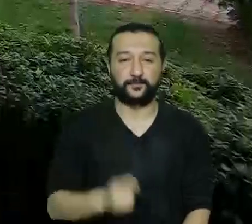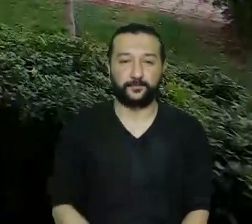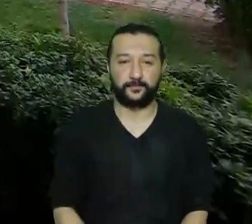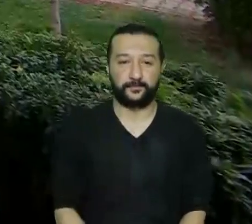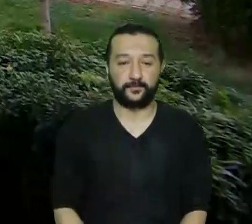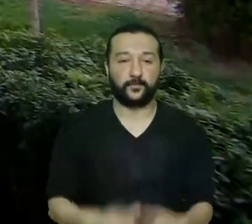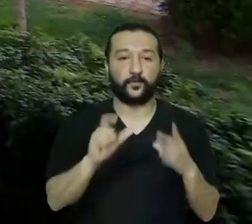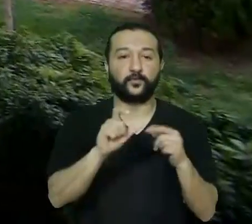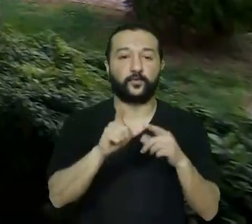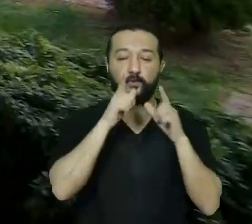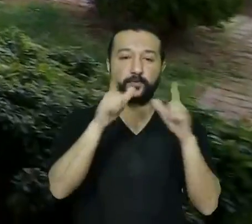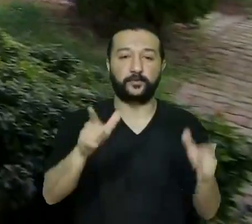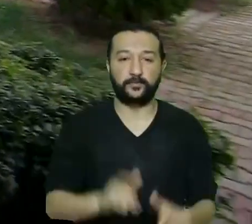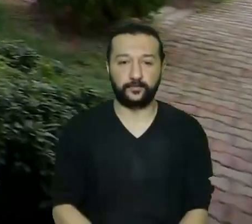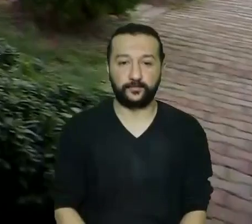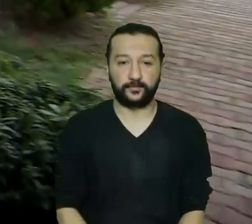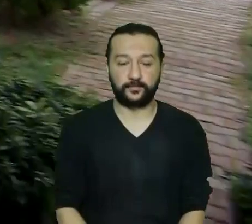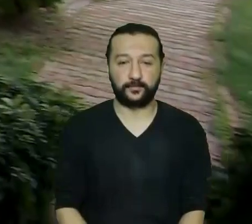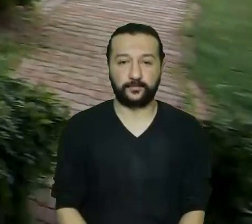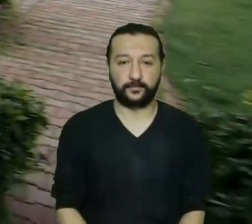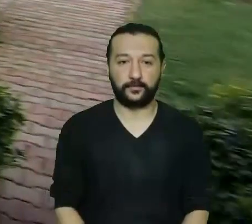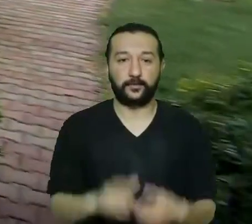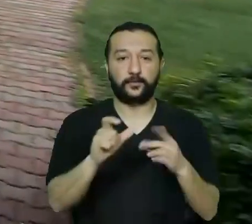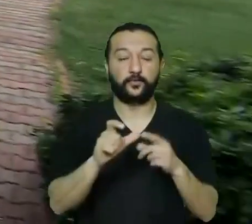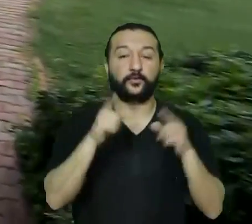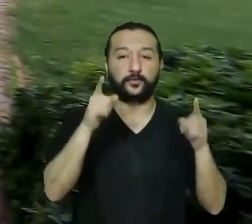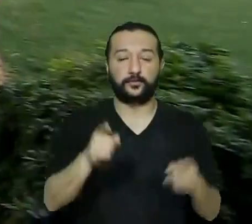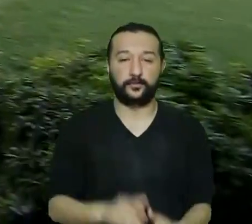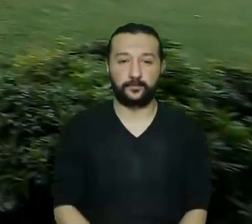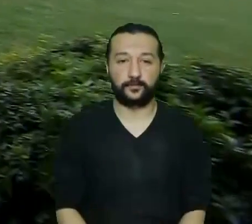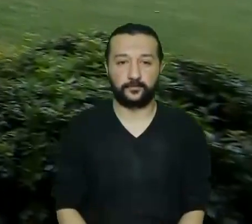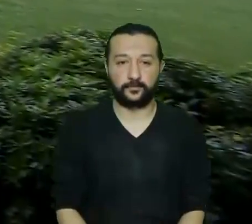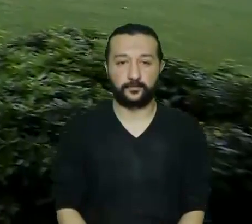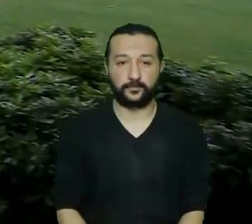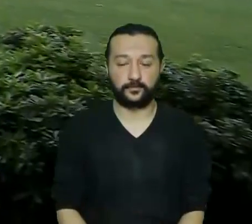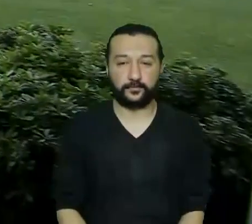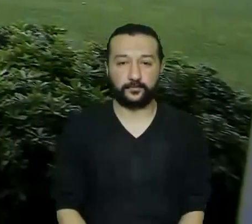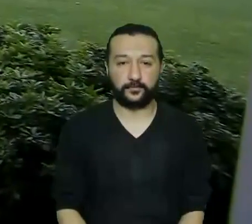seviyorum. Şükrü! Bahçede. Şükrü!